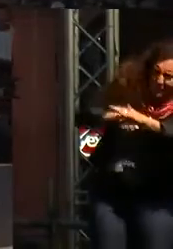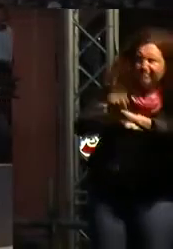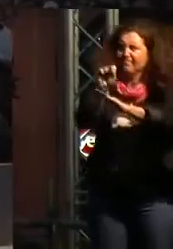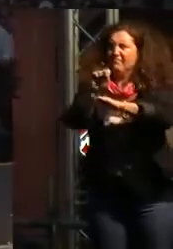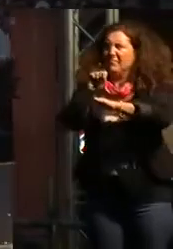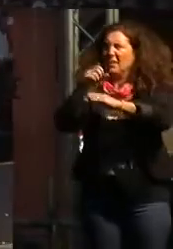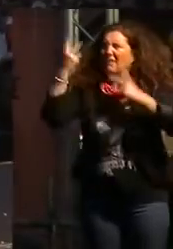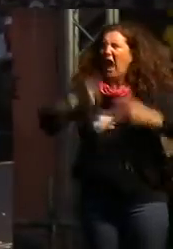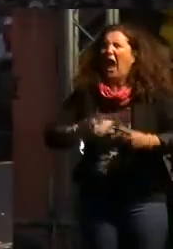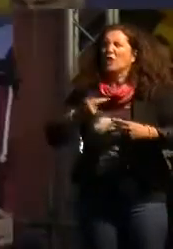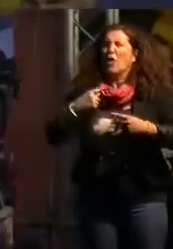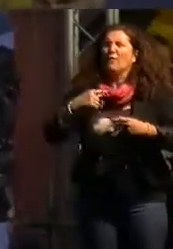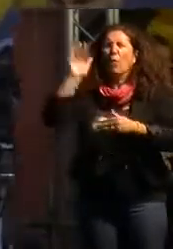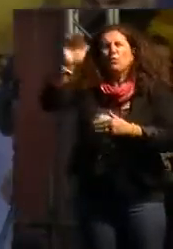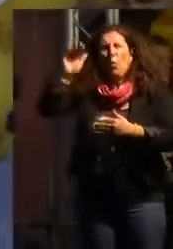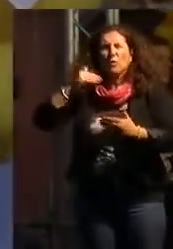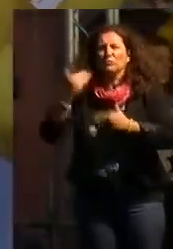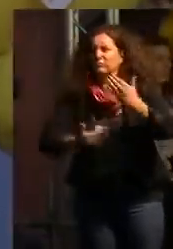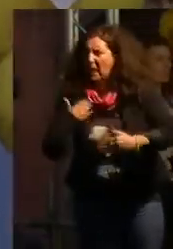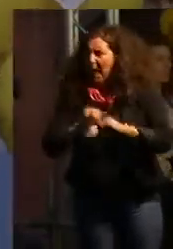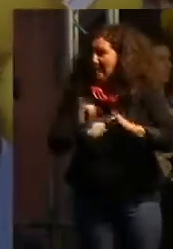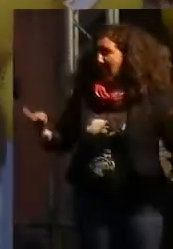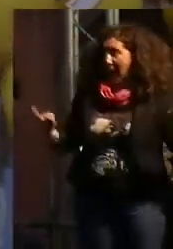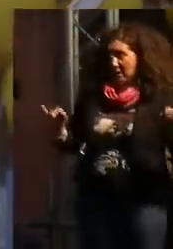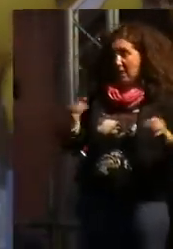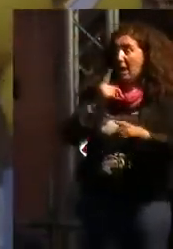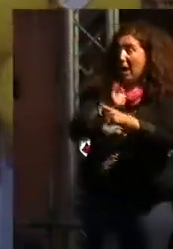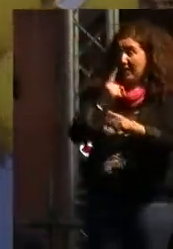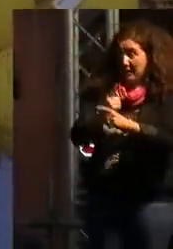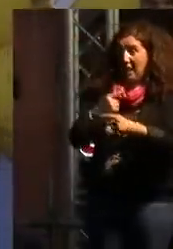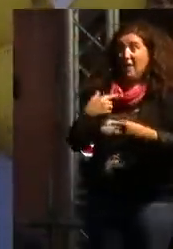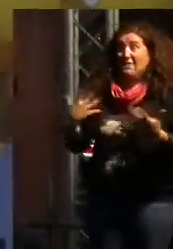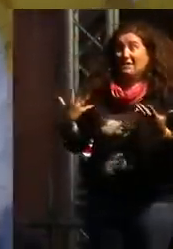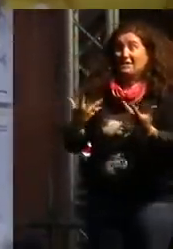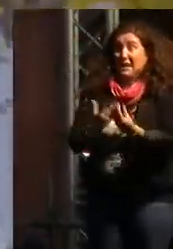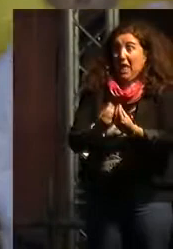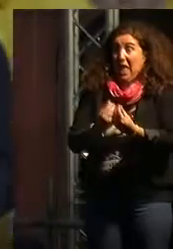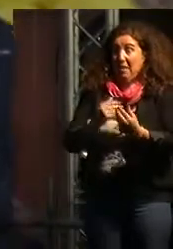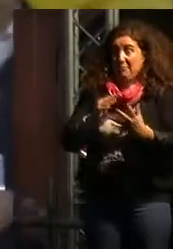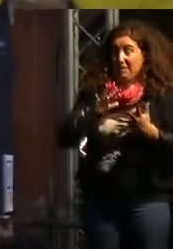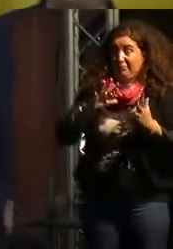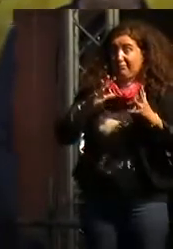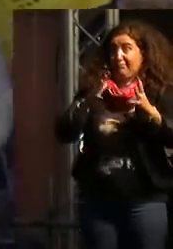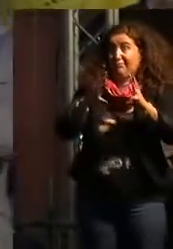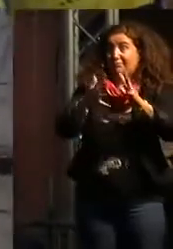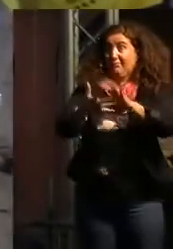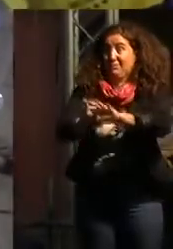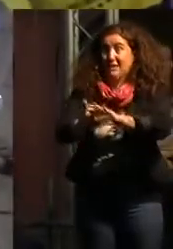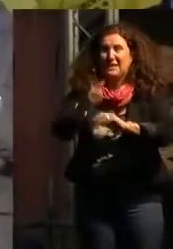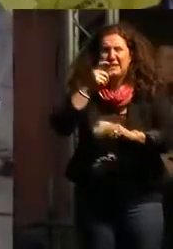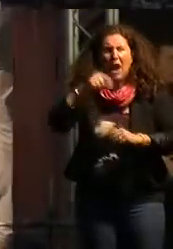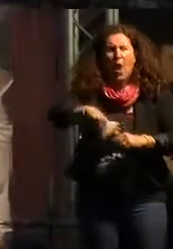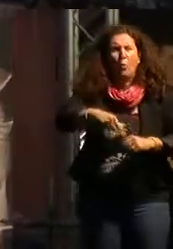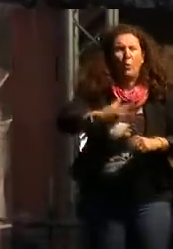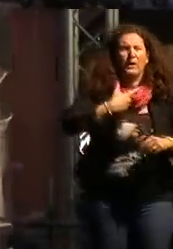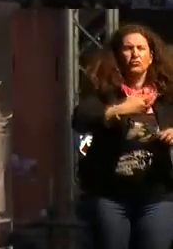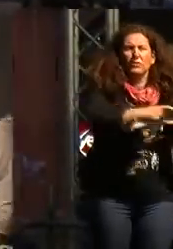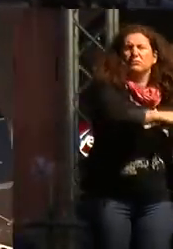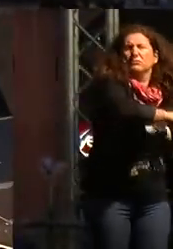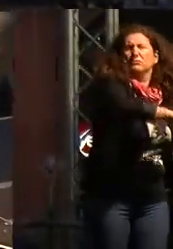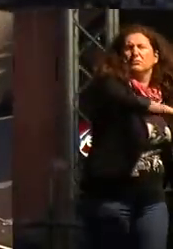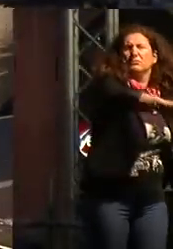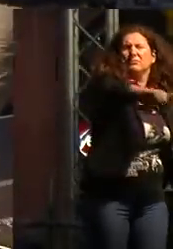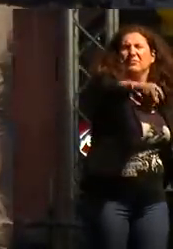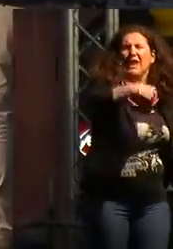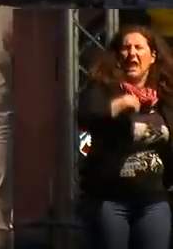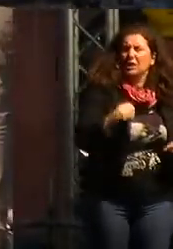davvero. E allora dobbiamo fare un passo tutti insieme. Noi dobbiamo capire che se qua ci fosse una passerella enorme, io sarei da